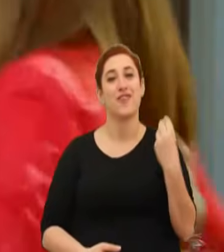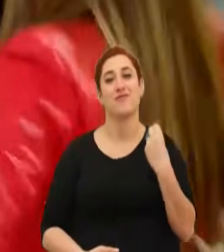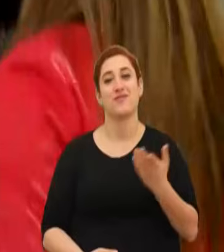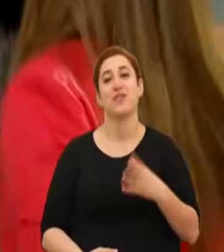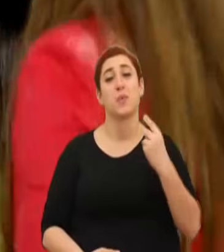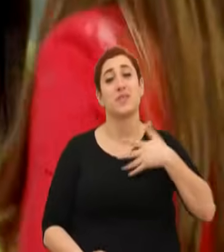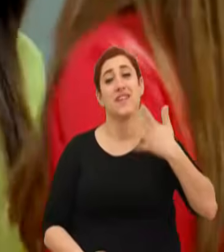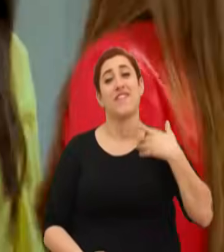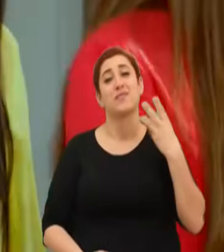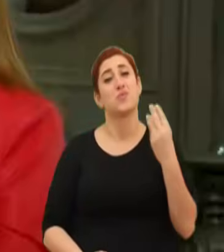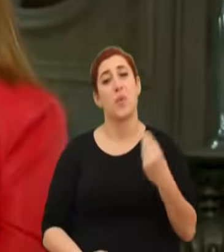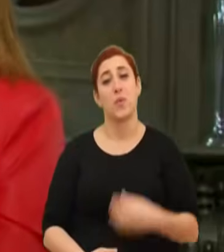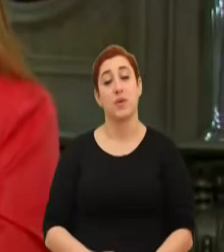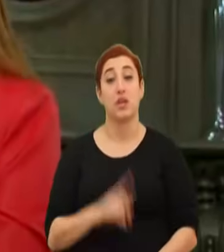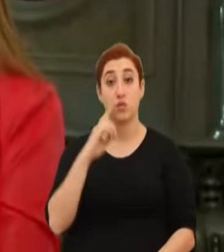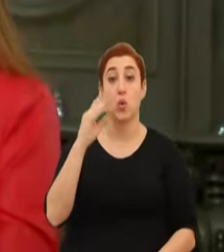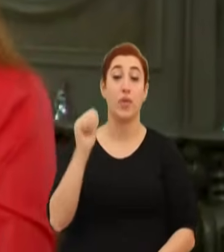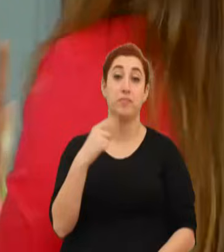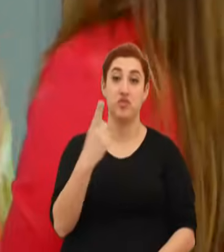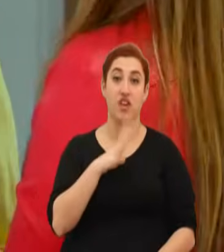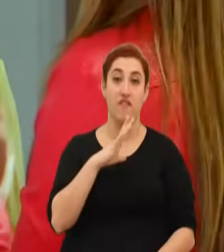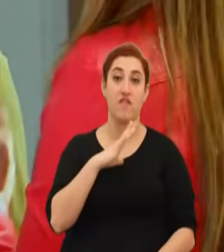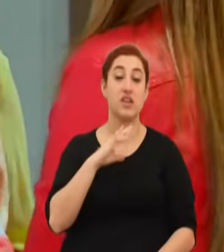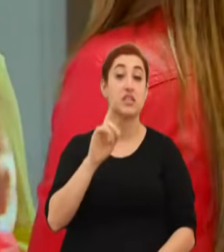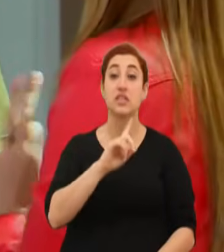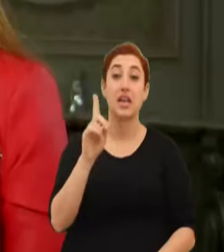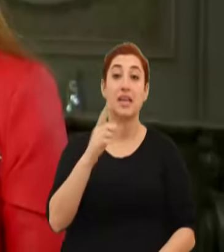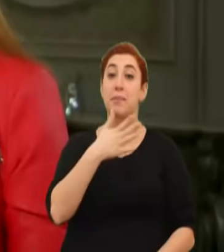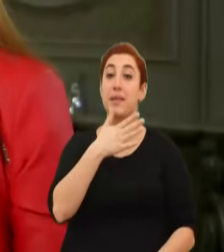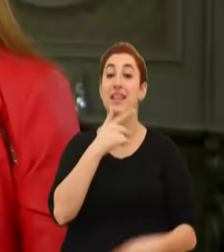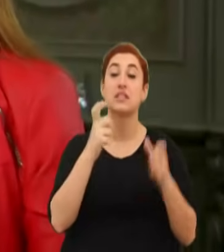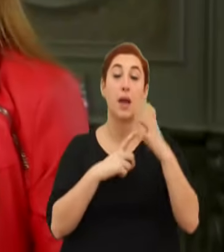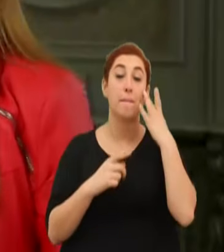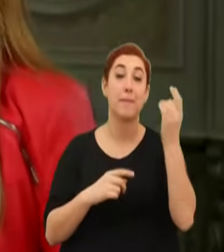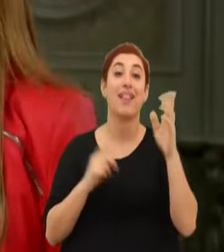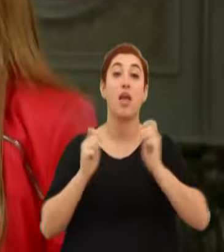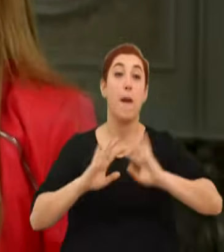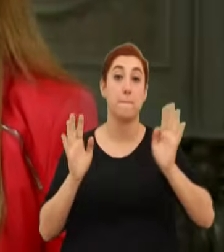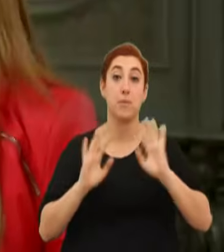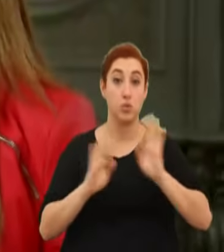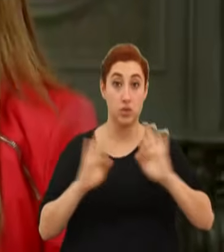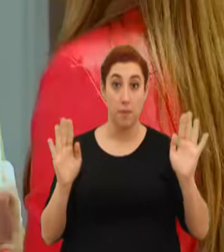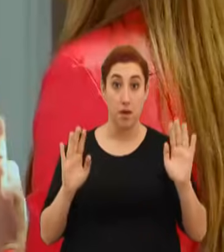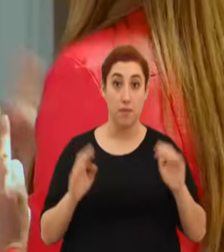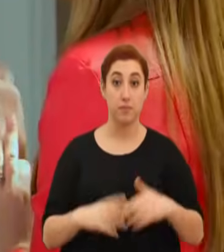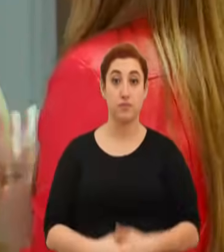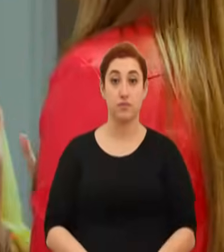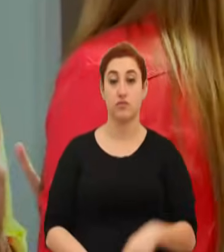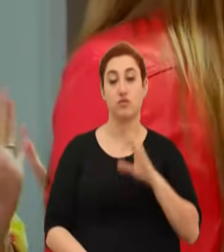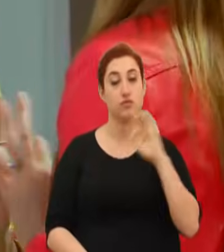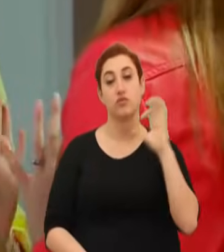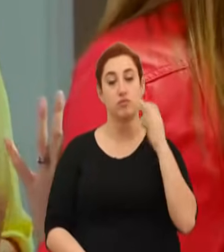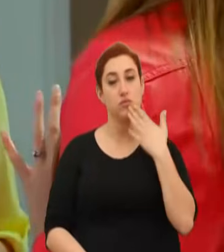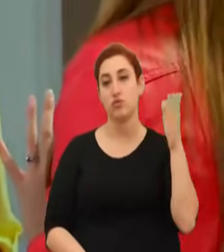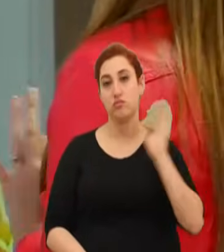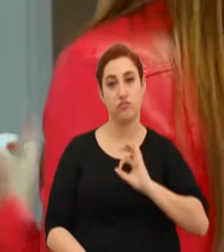güzel. Çok sevindim, çok iyiyim. Yalnız çok önemli bir şey var. Sakın bildiğinizi Sarpışkom'a belli etmiyorsunuz, tamam mı? Hiç